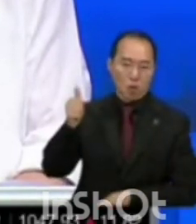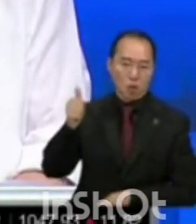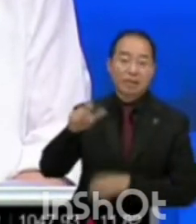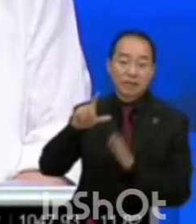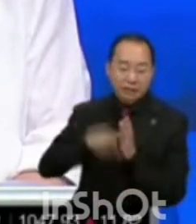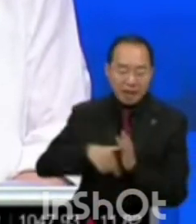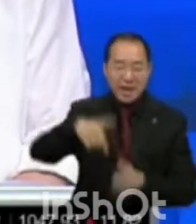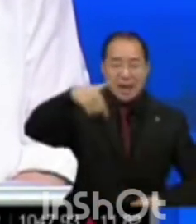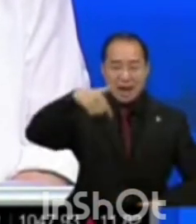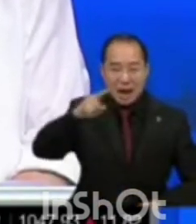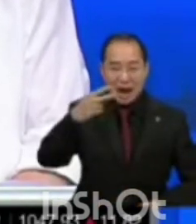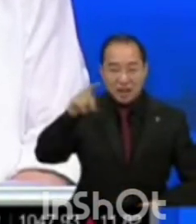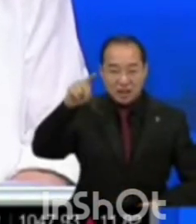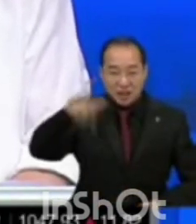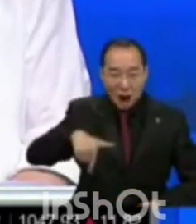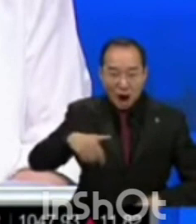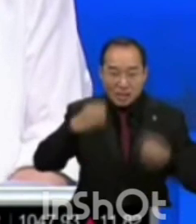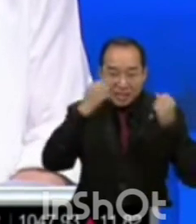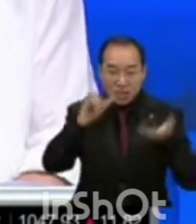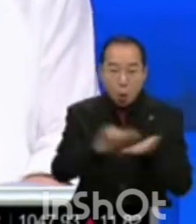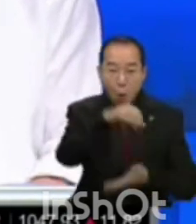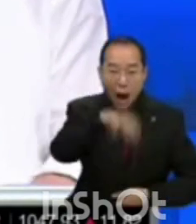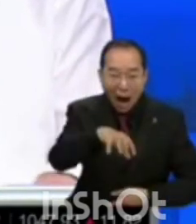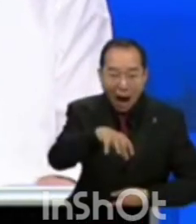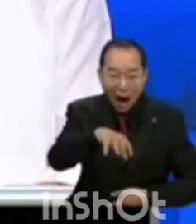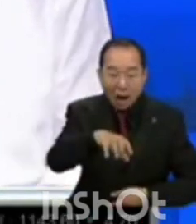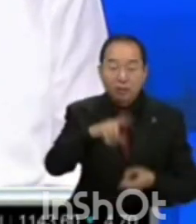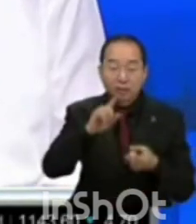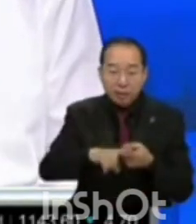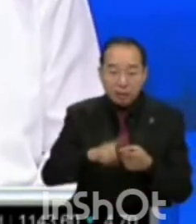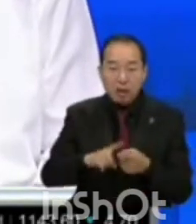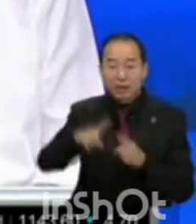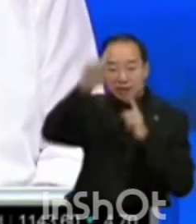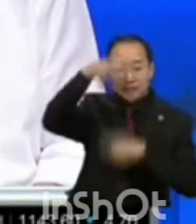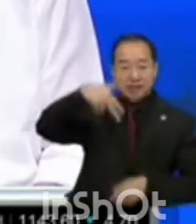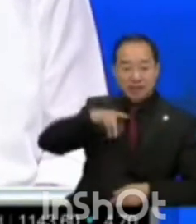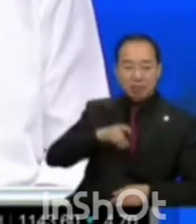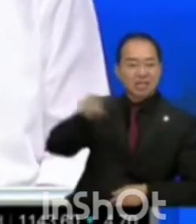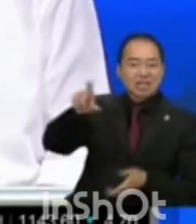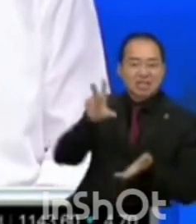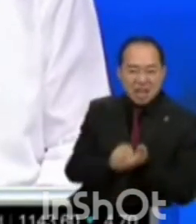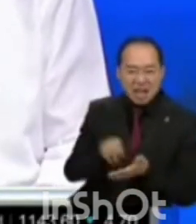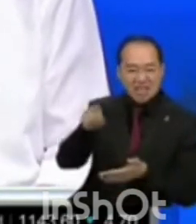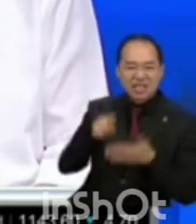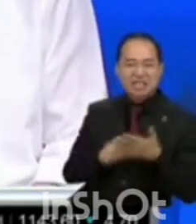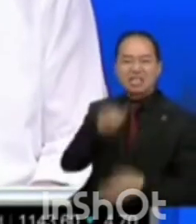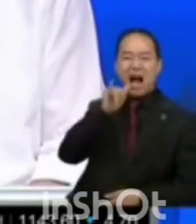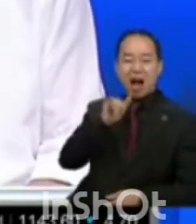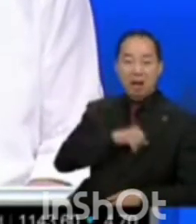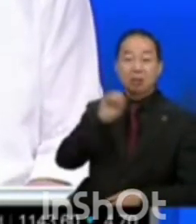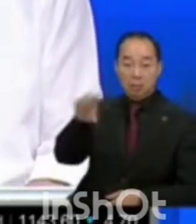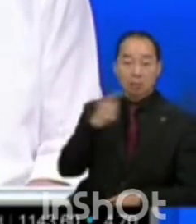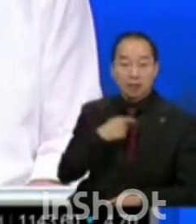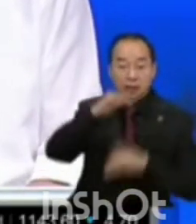가덕신공항 공약에 대해서 이재명 후보가 비판하신 내용이거든요. 네. 지금은 어떻게 생각하십니까?